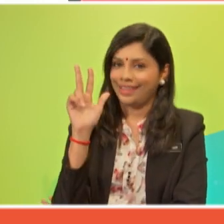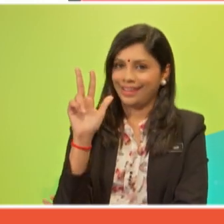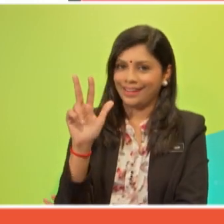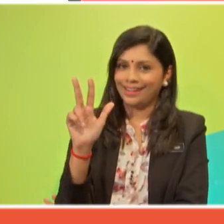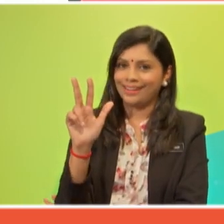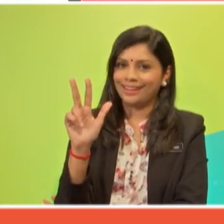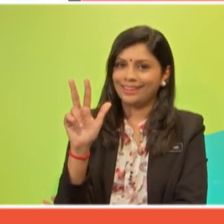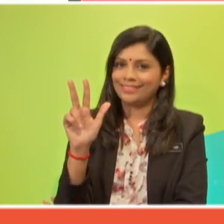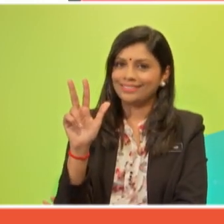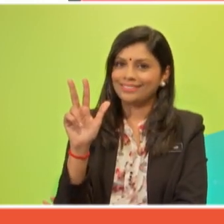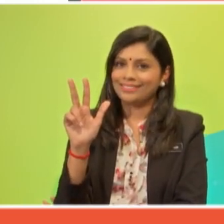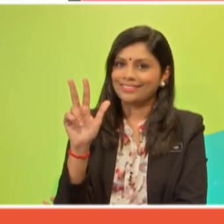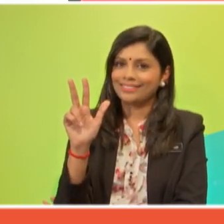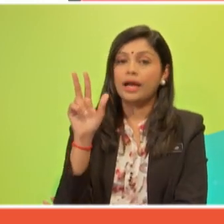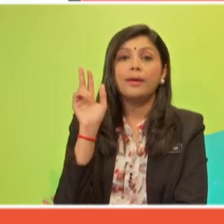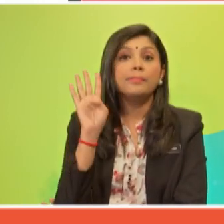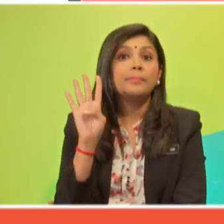tiga,